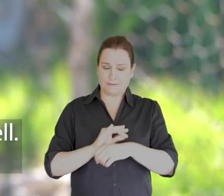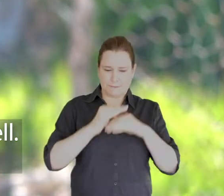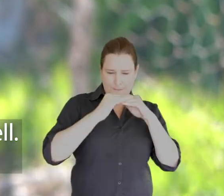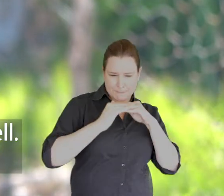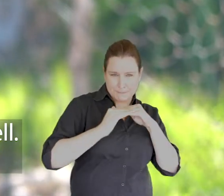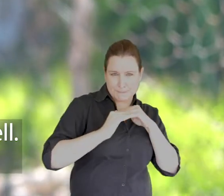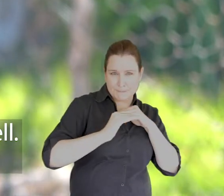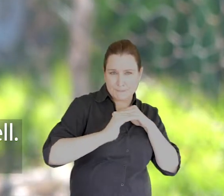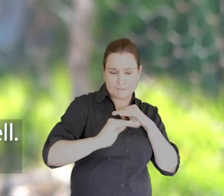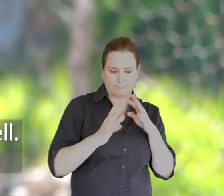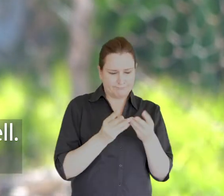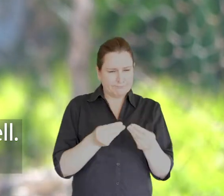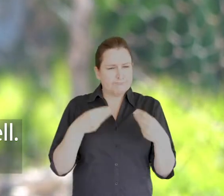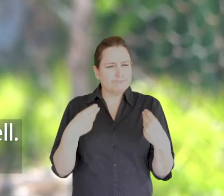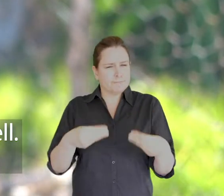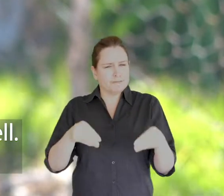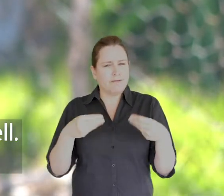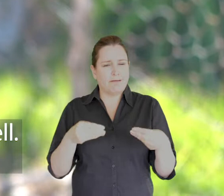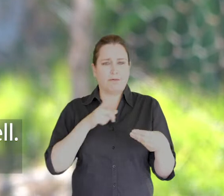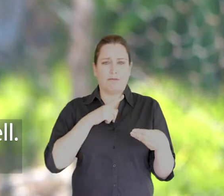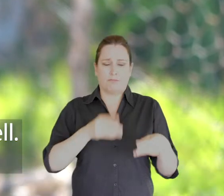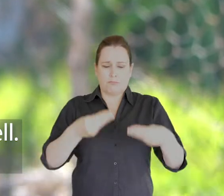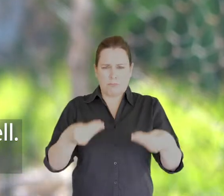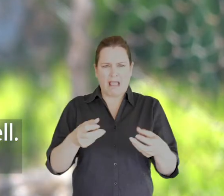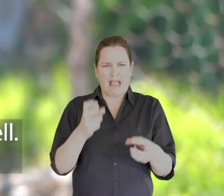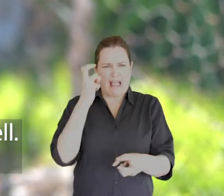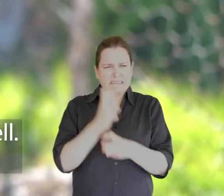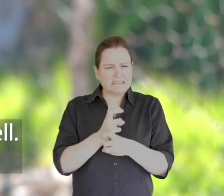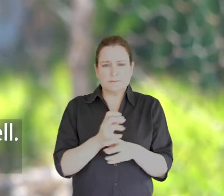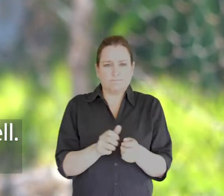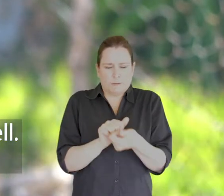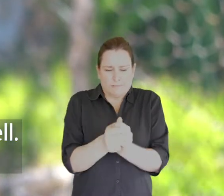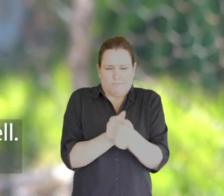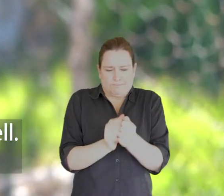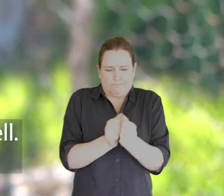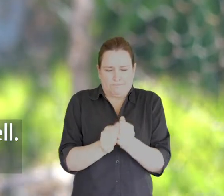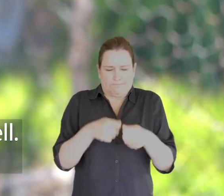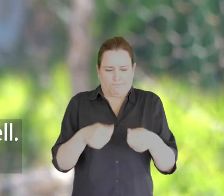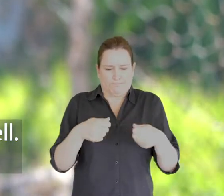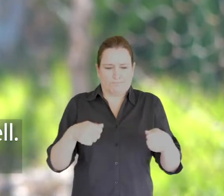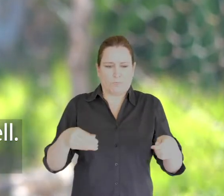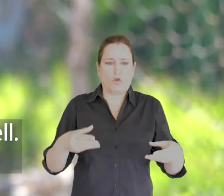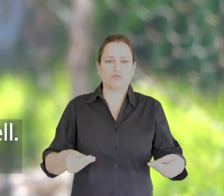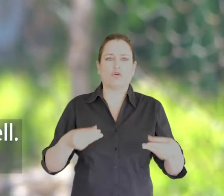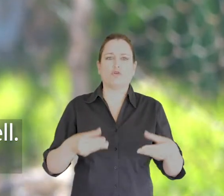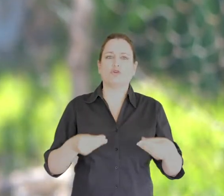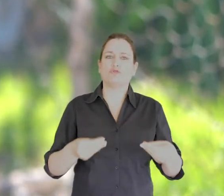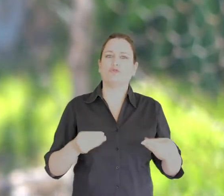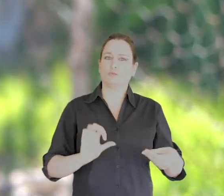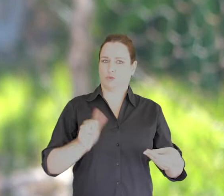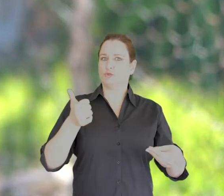die velle gebrei. En die word ons gebrei, laat die vel sag is.